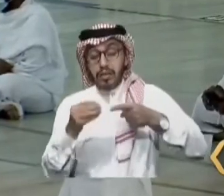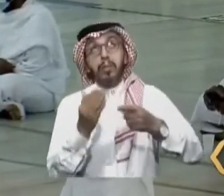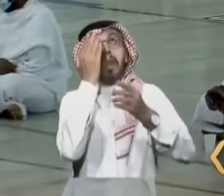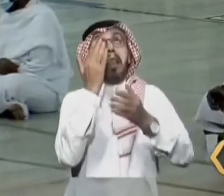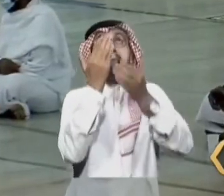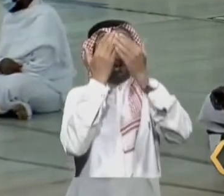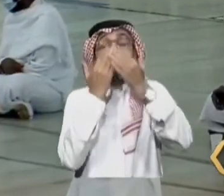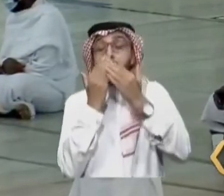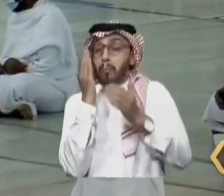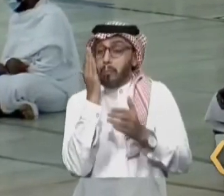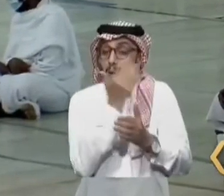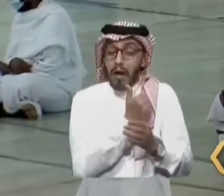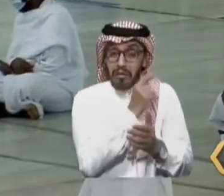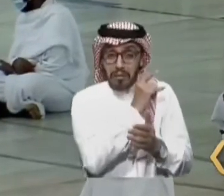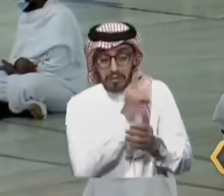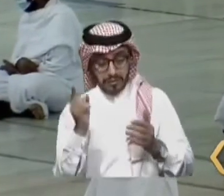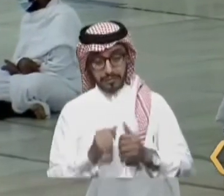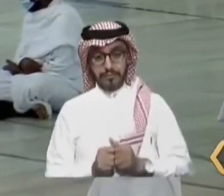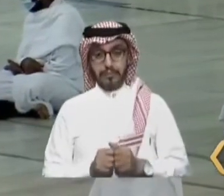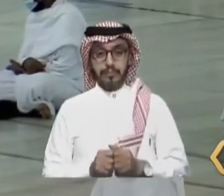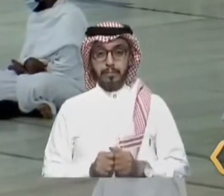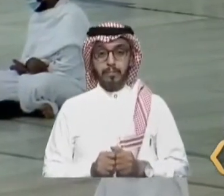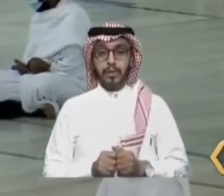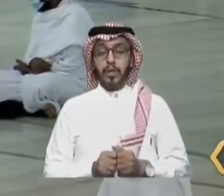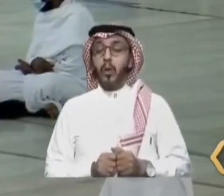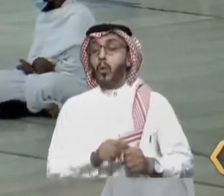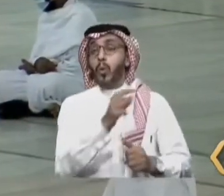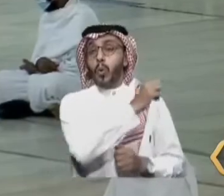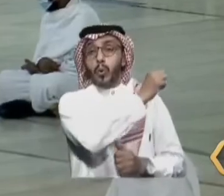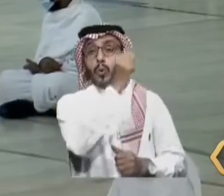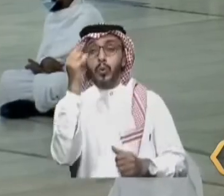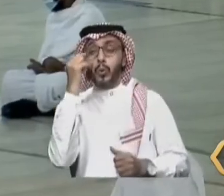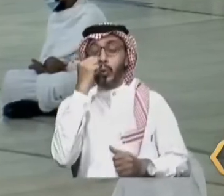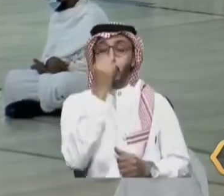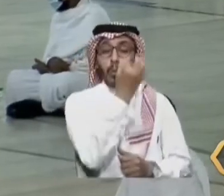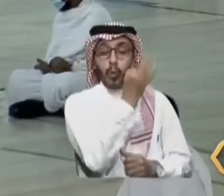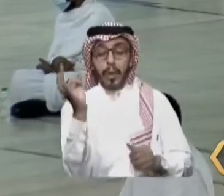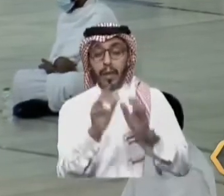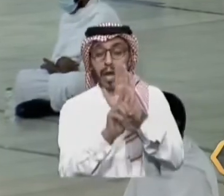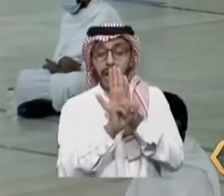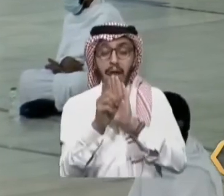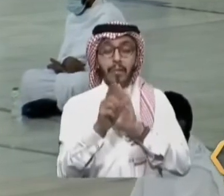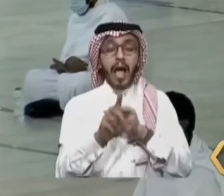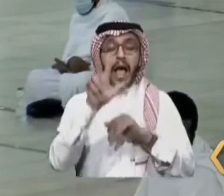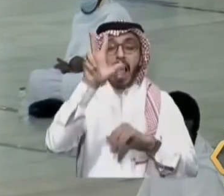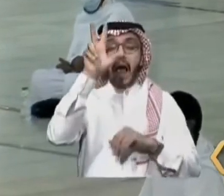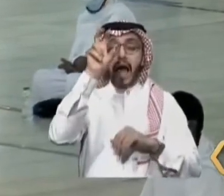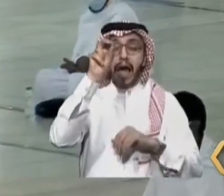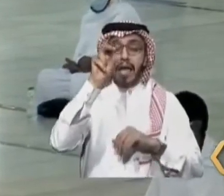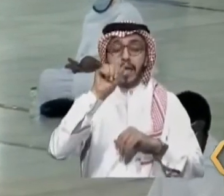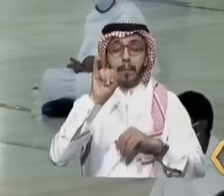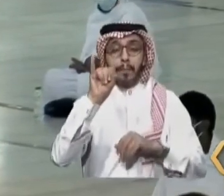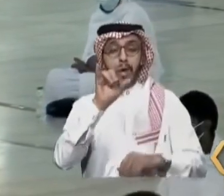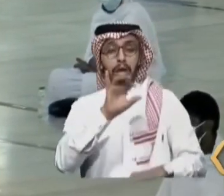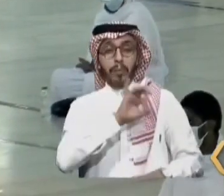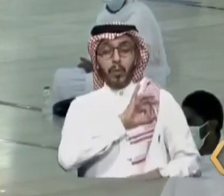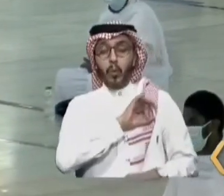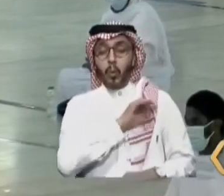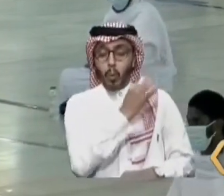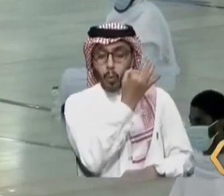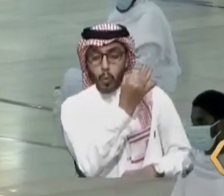بالله وترك تجريدها. والدين كله كما قال الإمام ابن القيم رحمه الله،